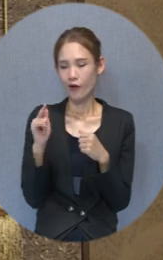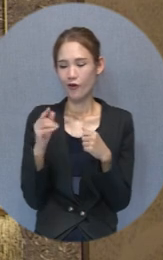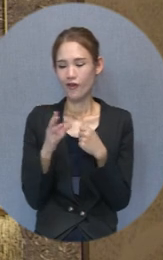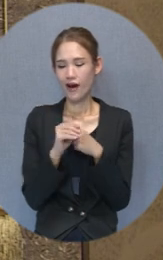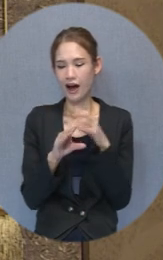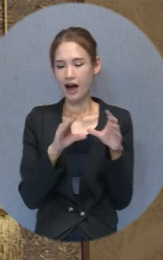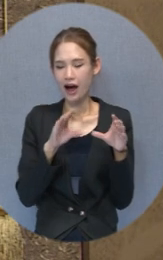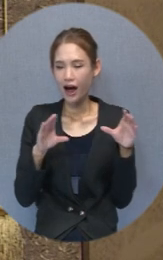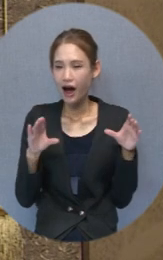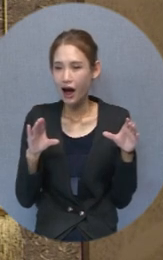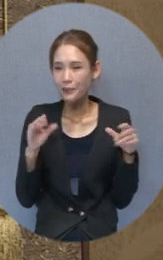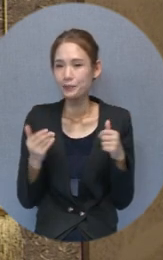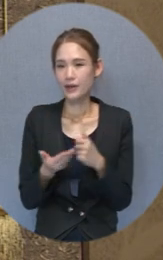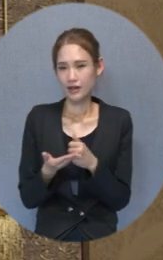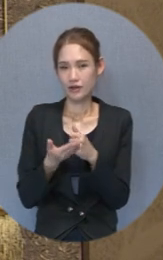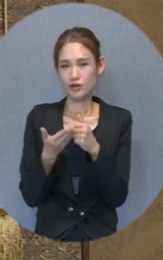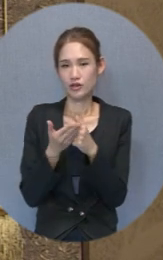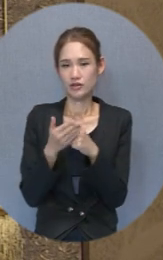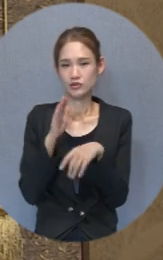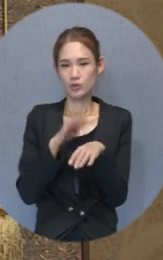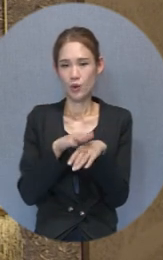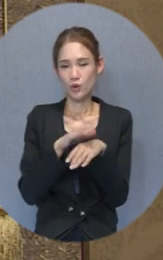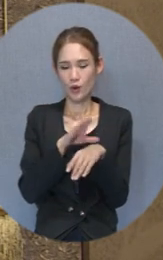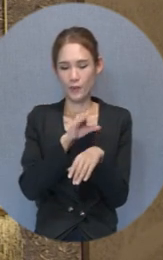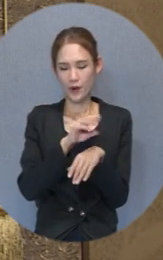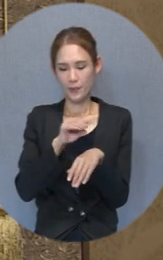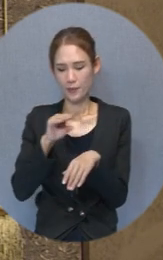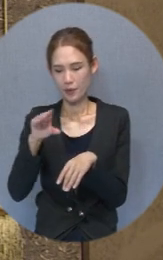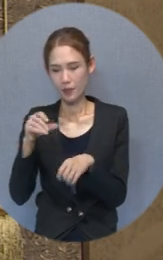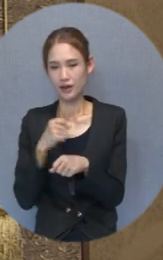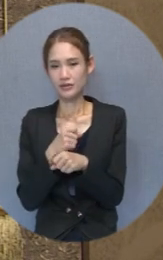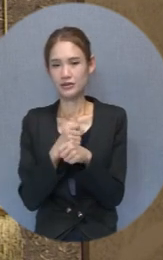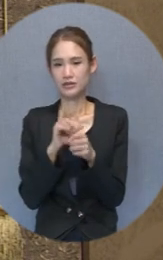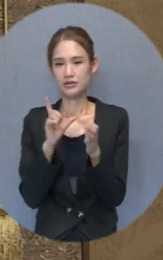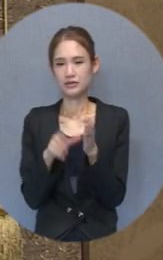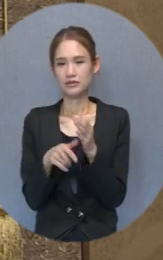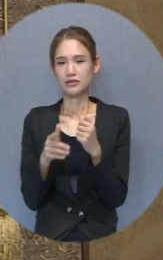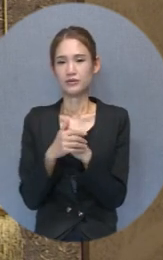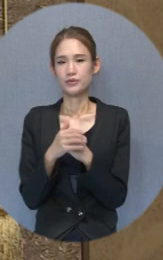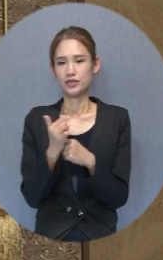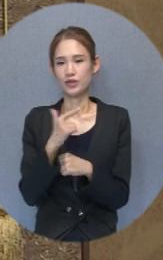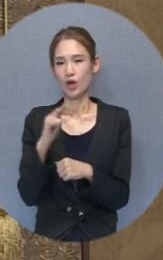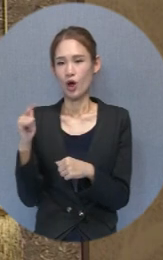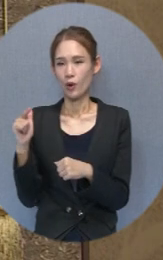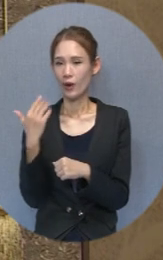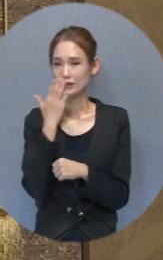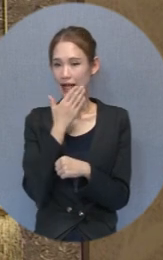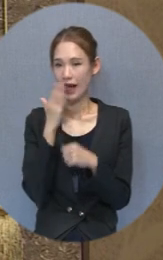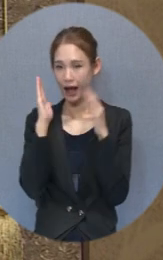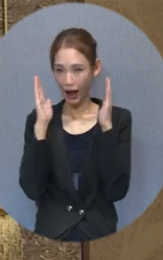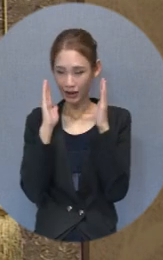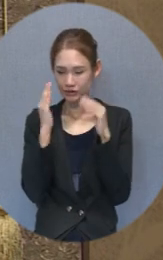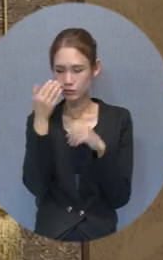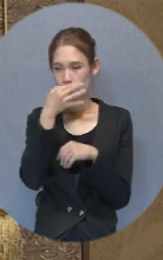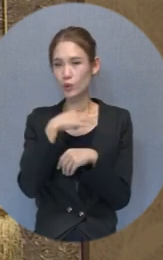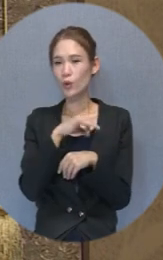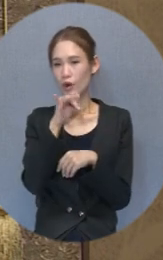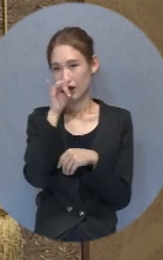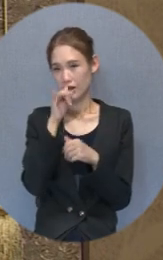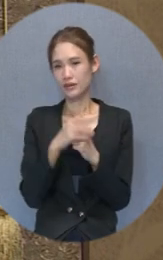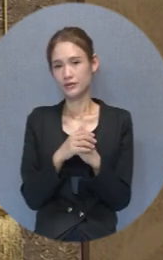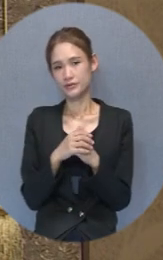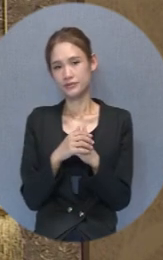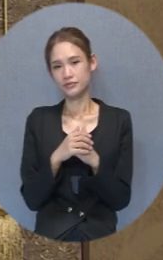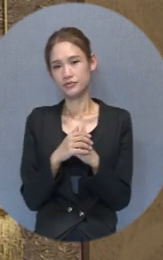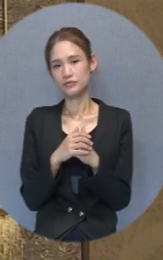되거든요. 손끝으로 뭔가를 느낄 때 네. 여러 가지의 뭐 학습 효과도 있고요. 근데